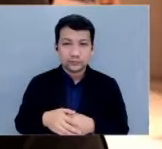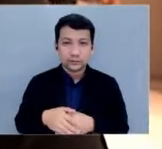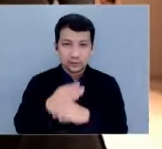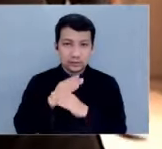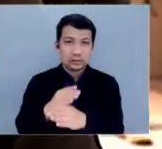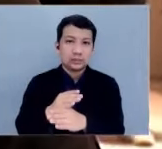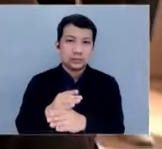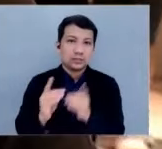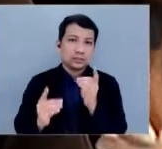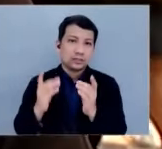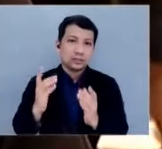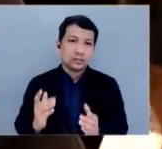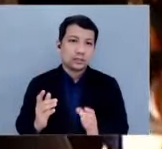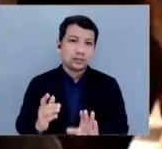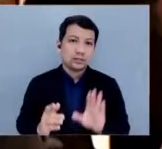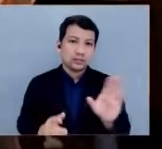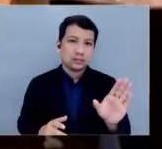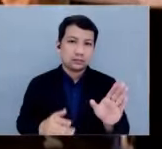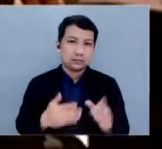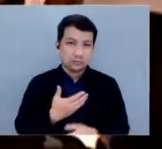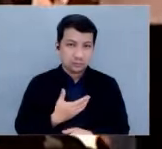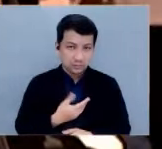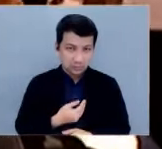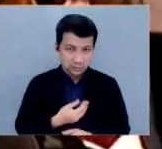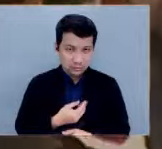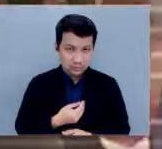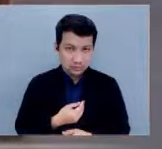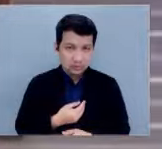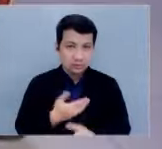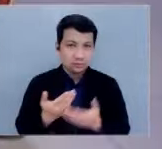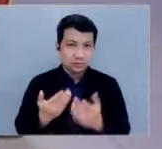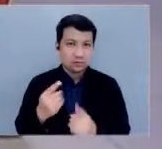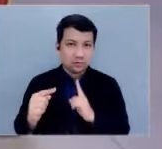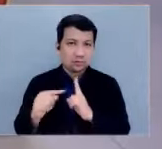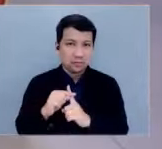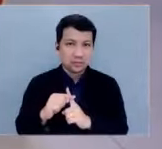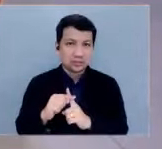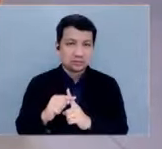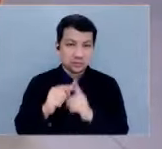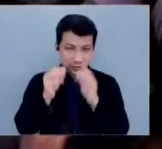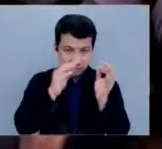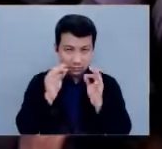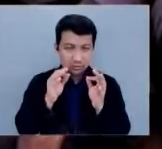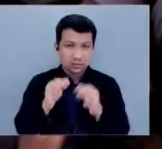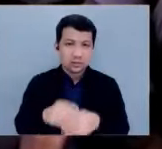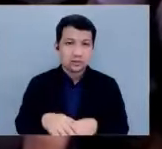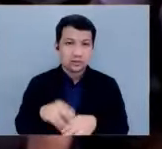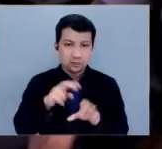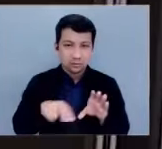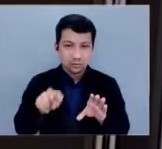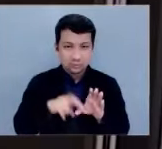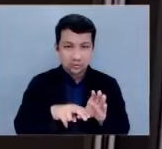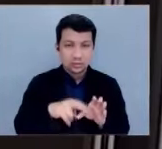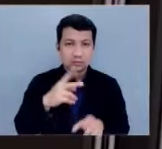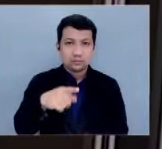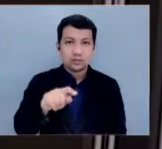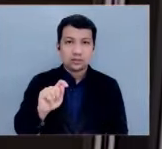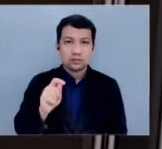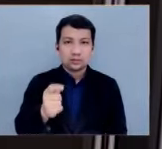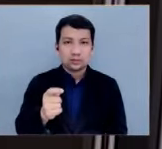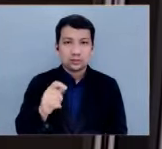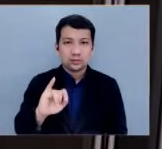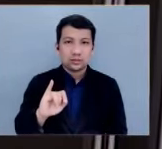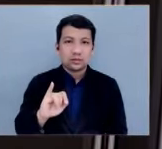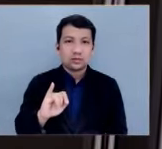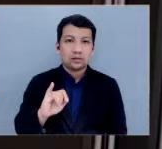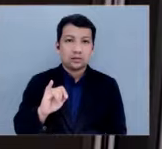no? Lalong-lalo na yung medyo kinakabahan na magpopositibo sila. Sa mga pasahero namang pupunta sa PTEX, bawal pa rin magdala